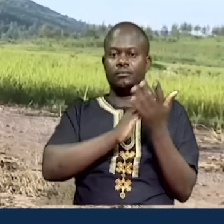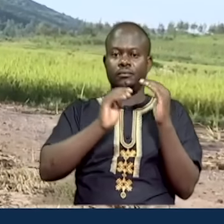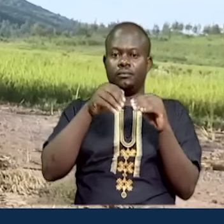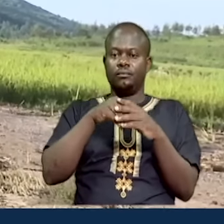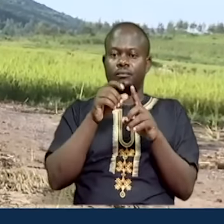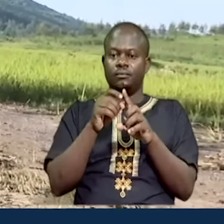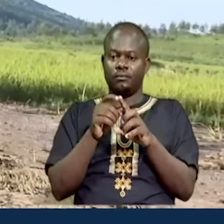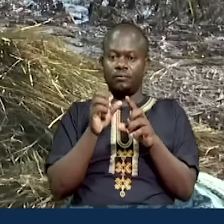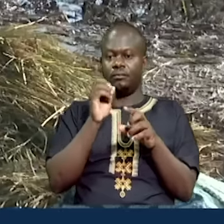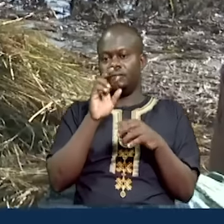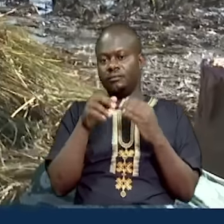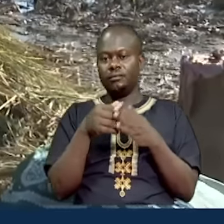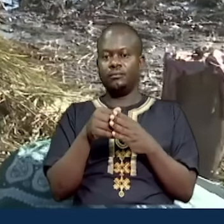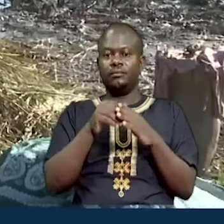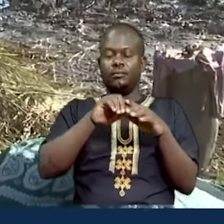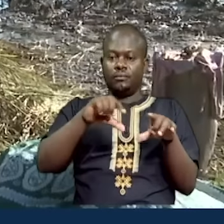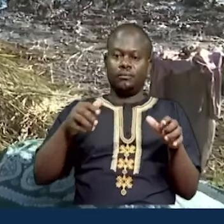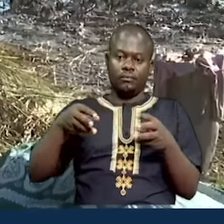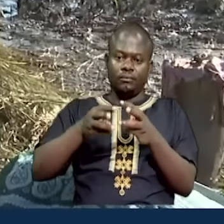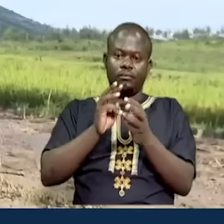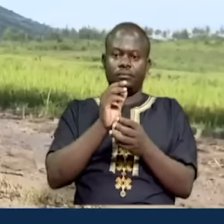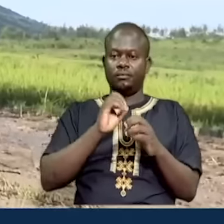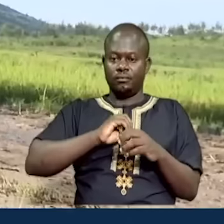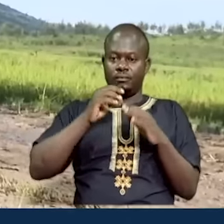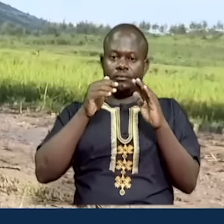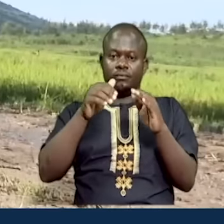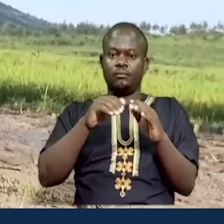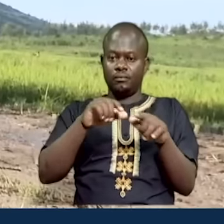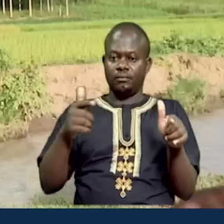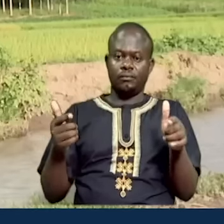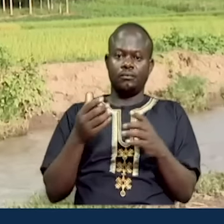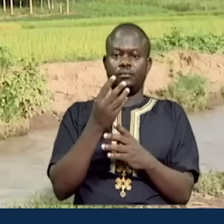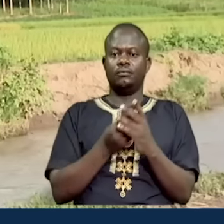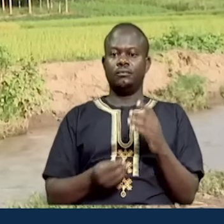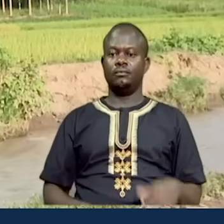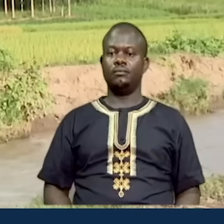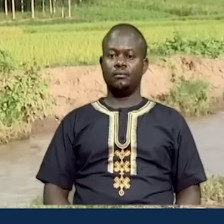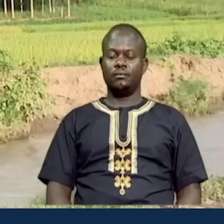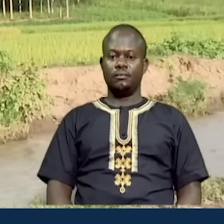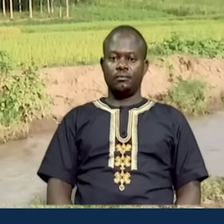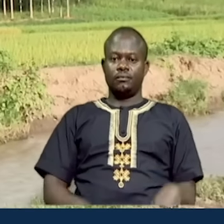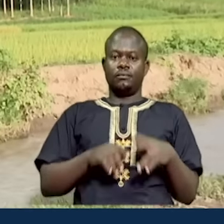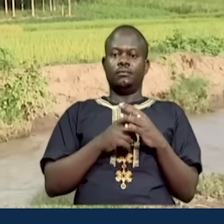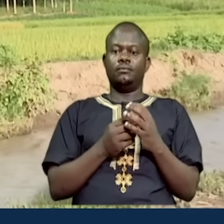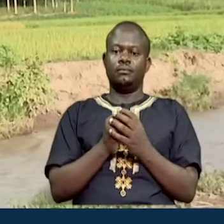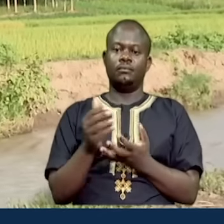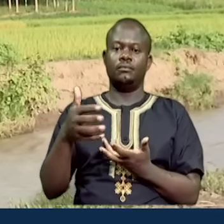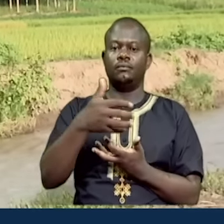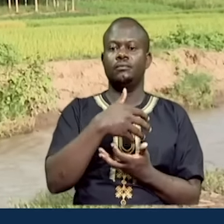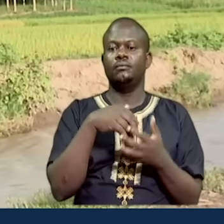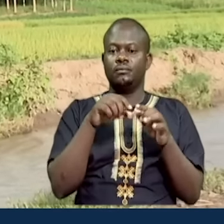umuceri cyangwa se amaparisere ku buryo ba nyiri imirima bavuga ko ari igihombo. Umuceri yari itangiye kwera imirima